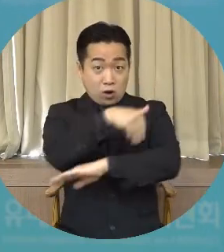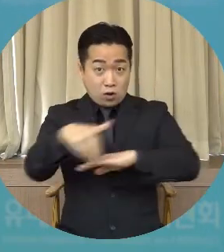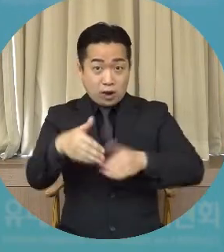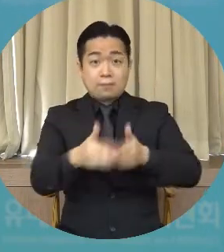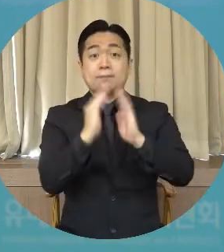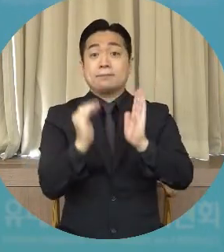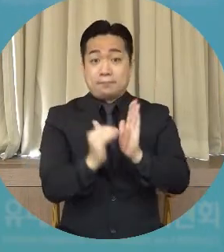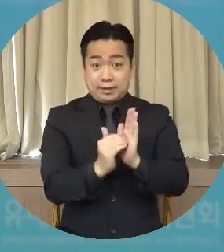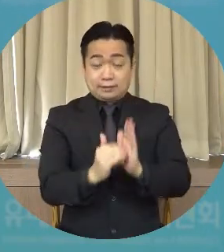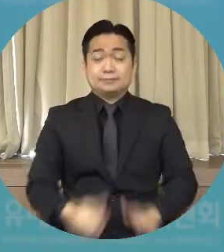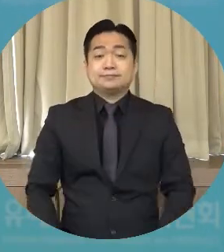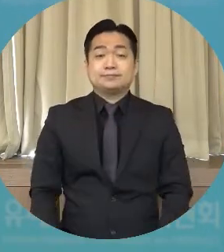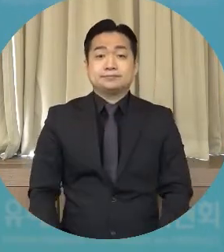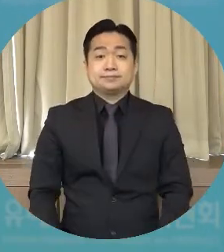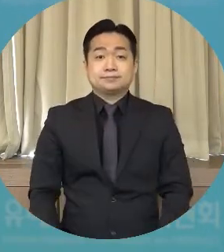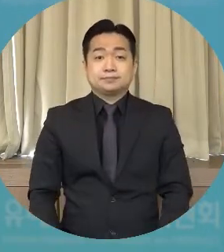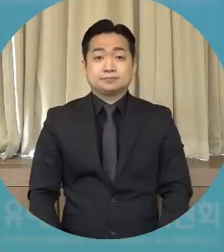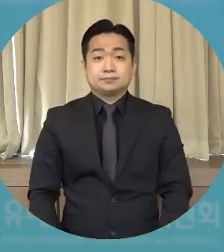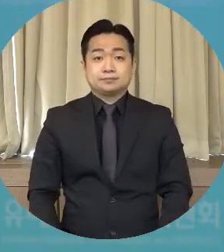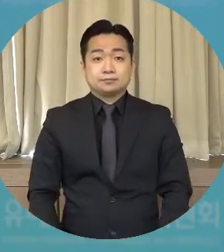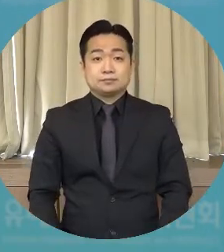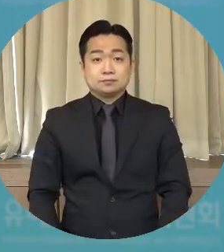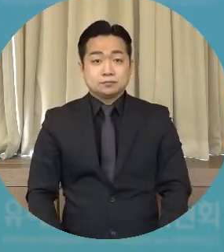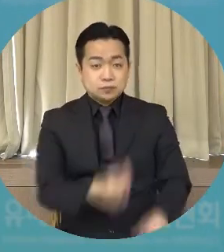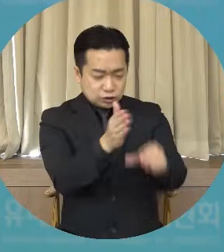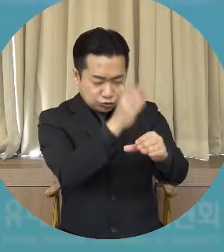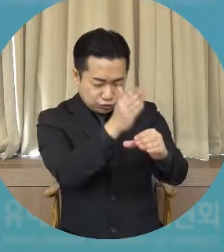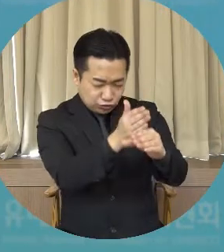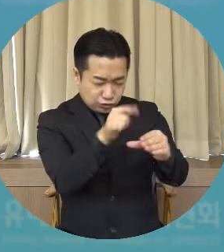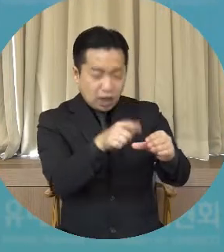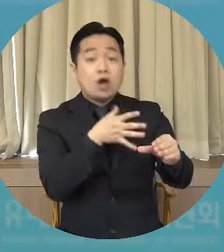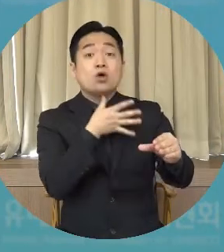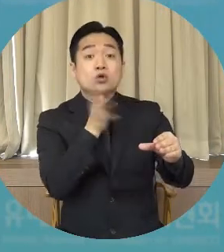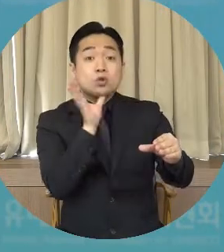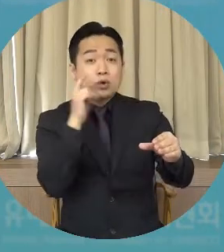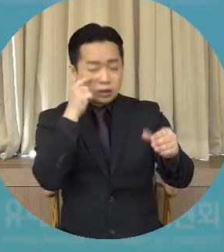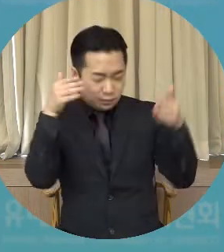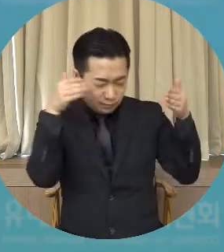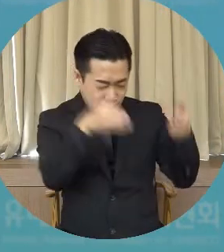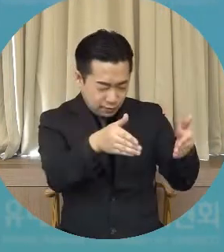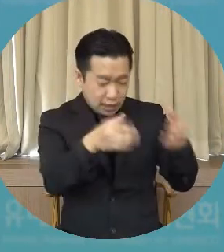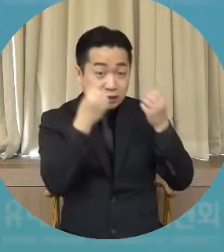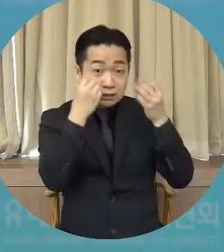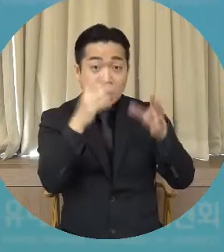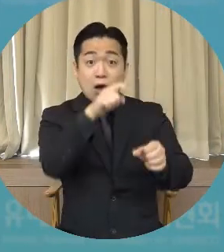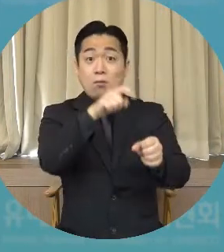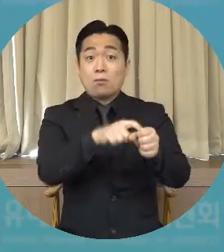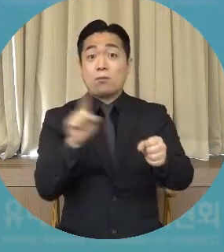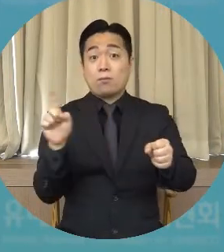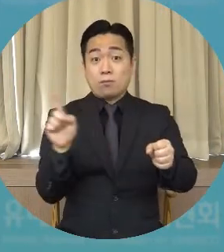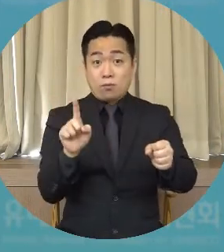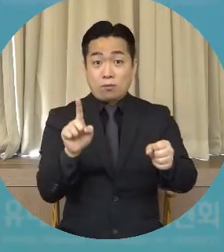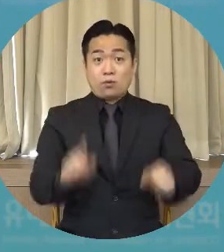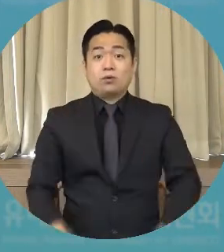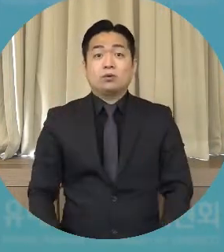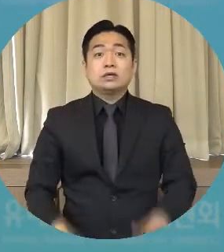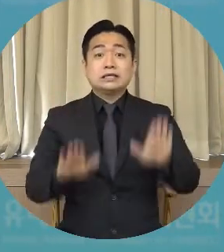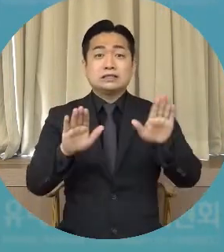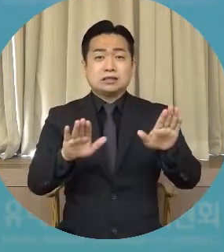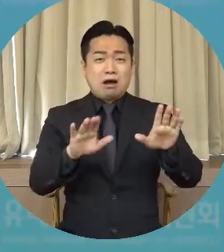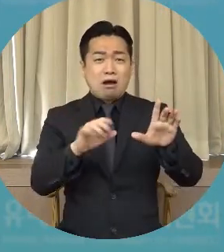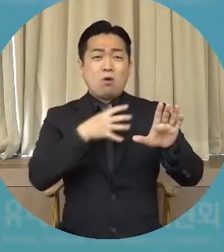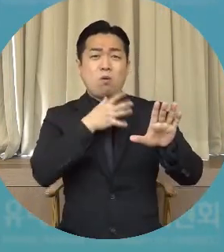수립했고 그 중에서도 노인 인권에 주목해서 새로운 전략 목표 중 하나로 초고령